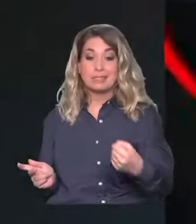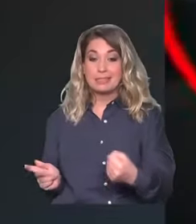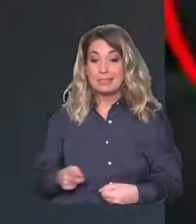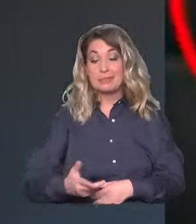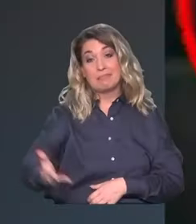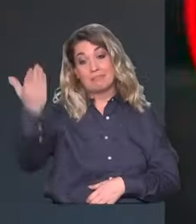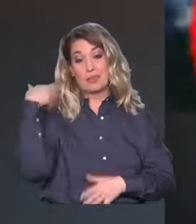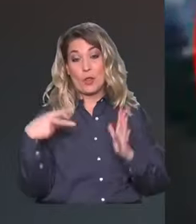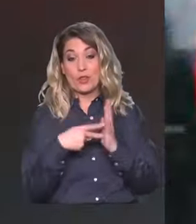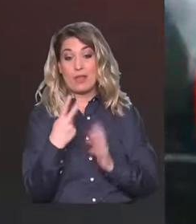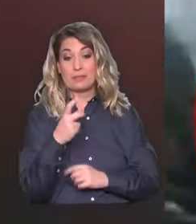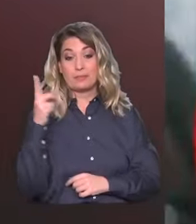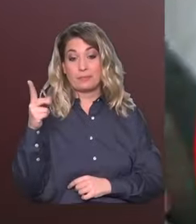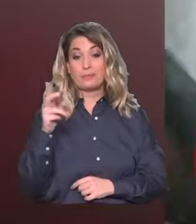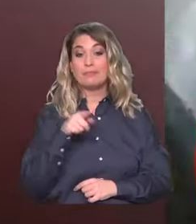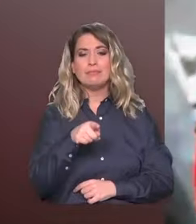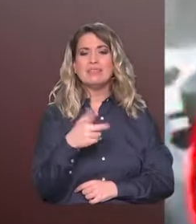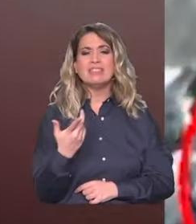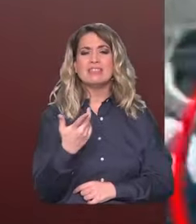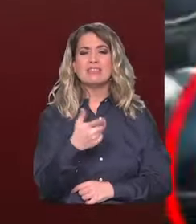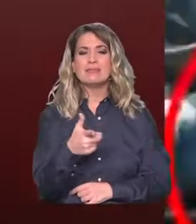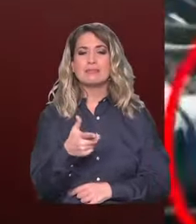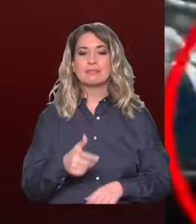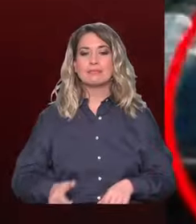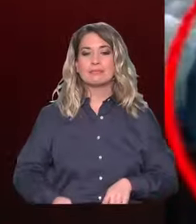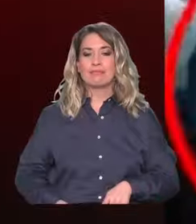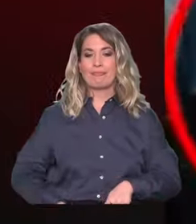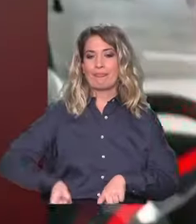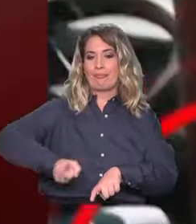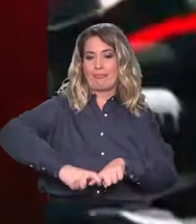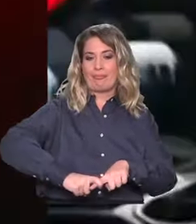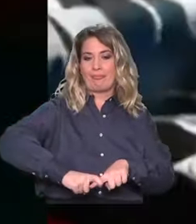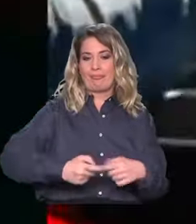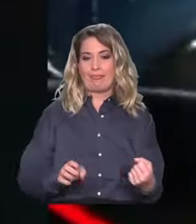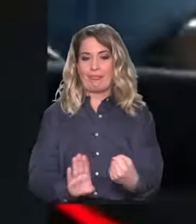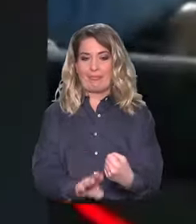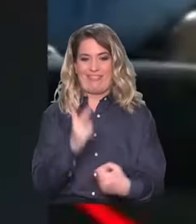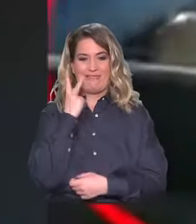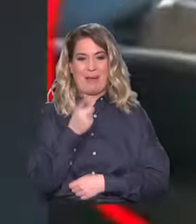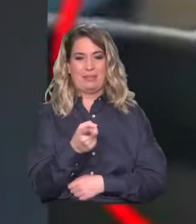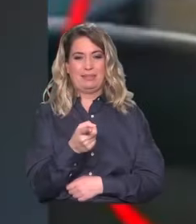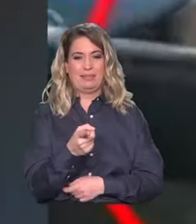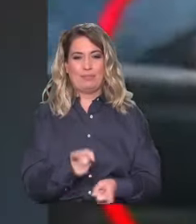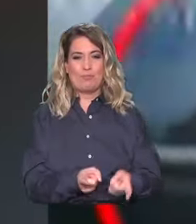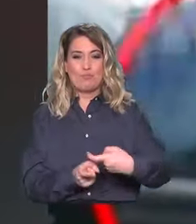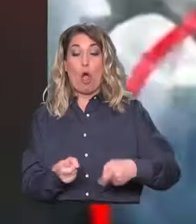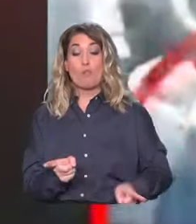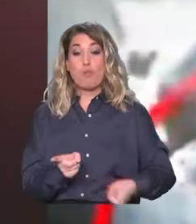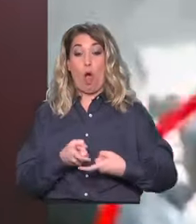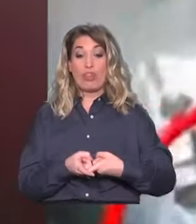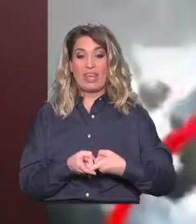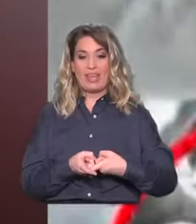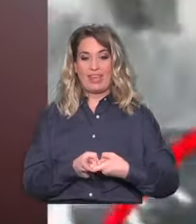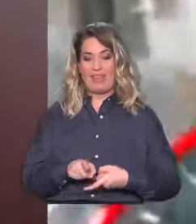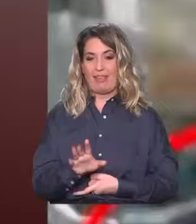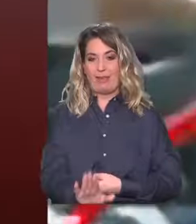2020 ο οδηγό να το έχει τερματίσει με τα πόδια του σταυροπόδι όπως βλέπουμε στην αναλγησία και